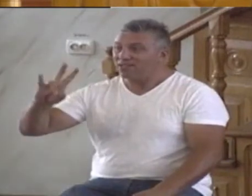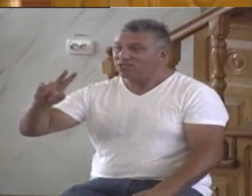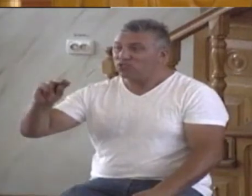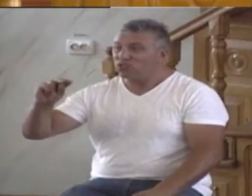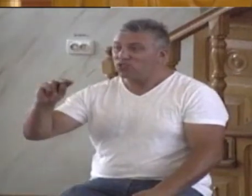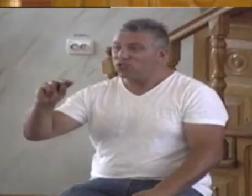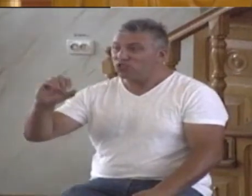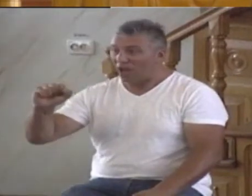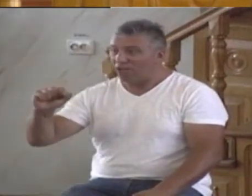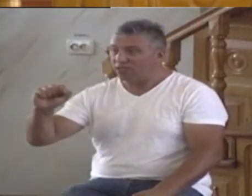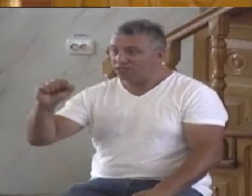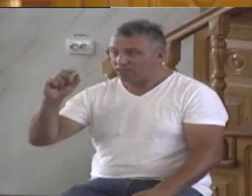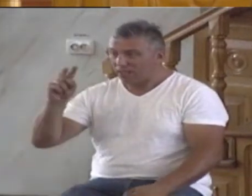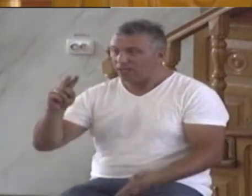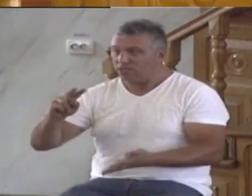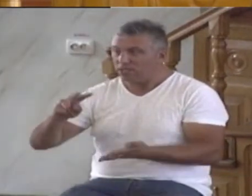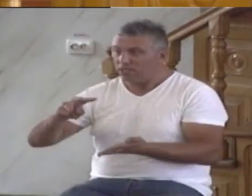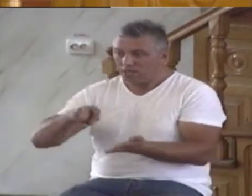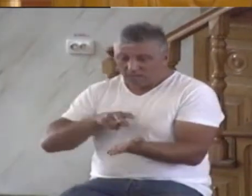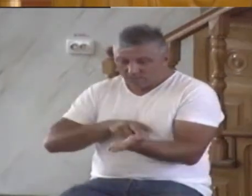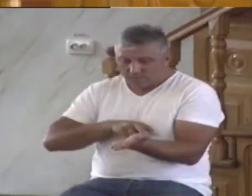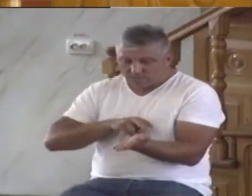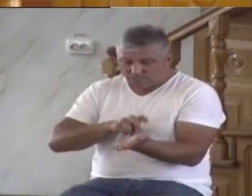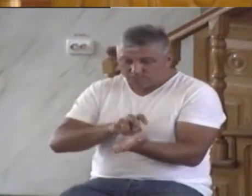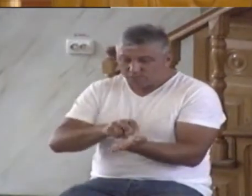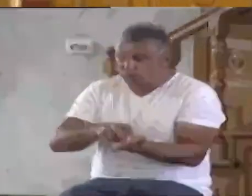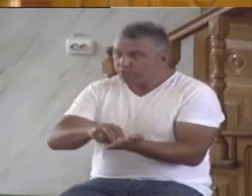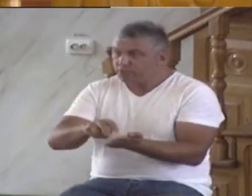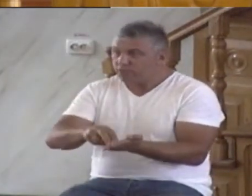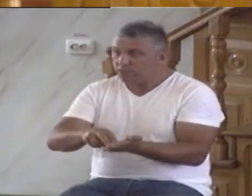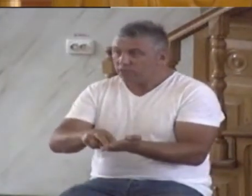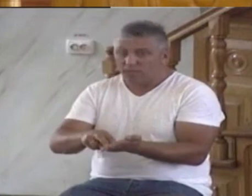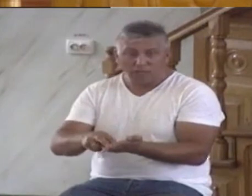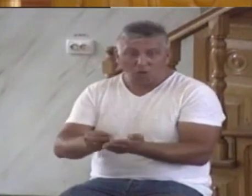Саранча на завтрак, на обед и на ужин.